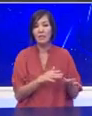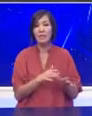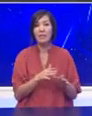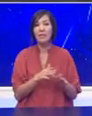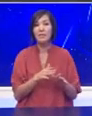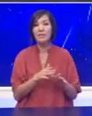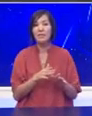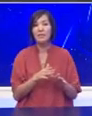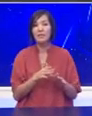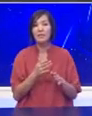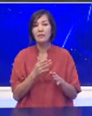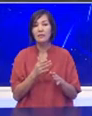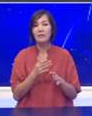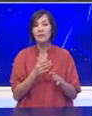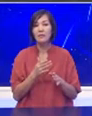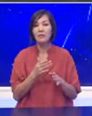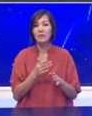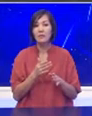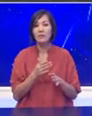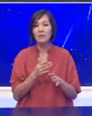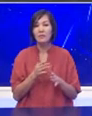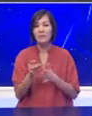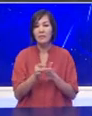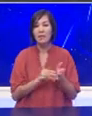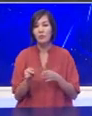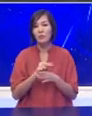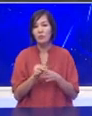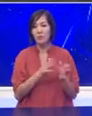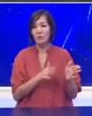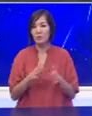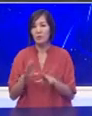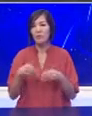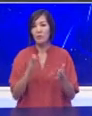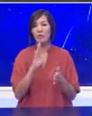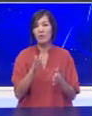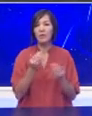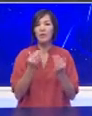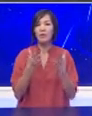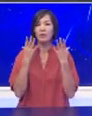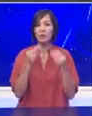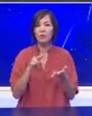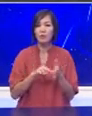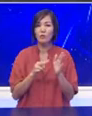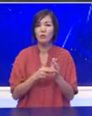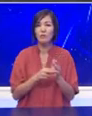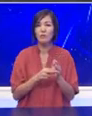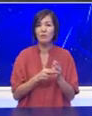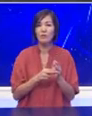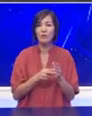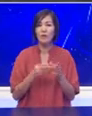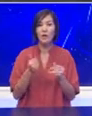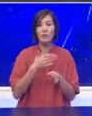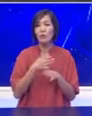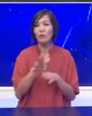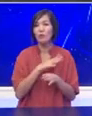бізге мердігердің. Ол кісілер уақытылы бәрін реттеп беріп отыратын. Бұл қазіргі кезде де бюджет есебіне бірде бірден шығарылып жатқан жоқ,